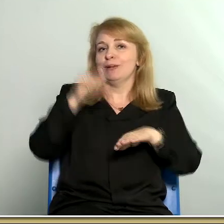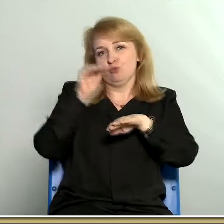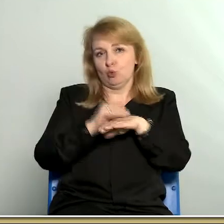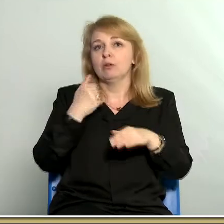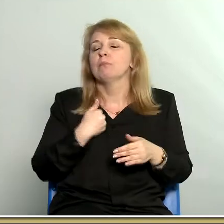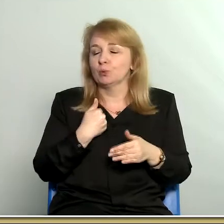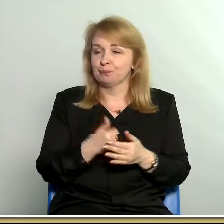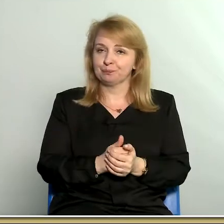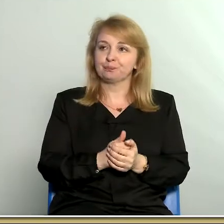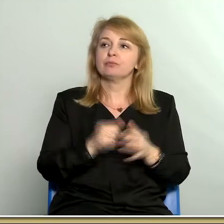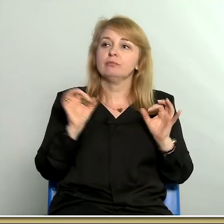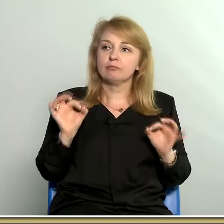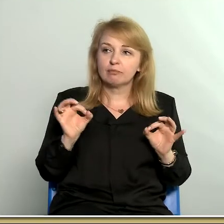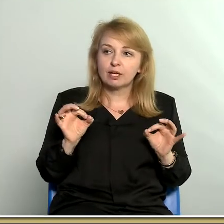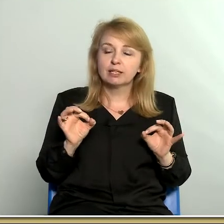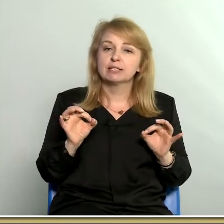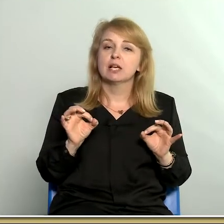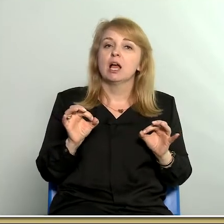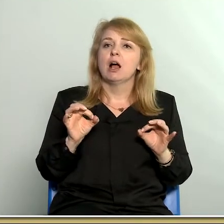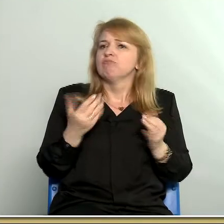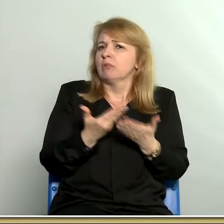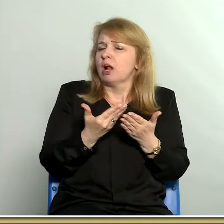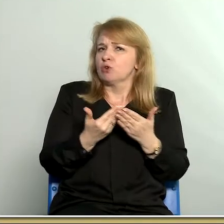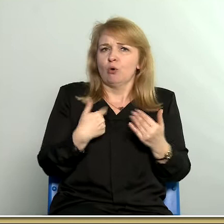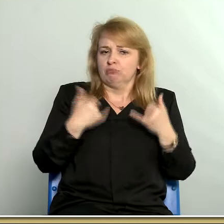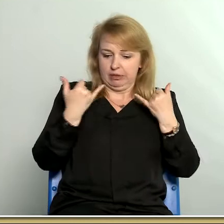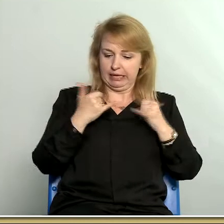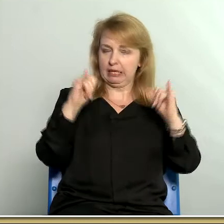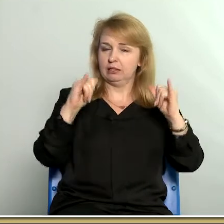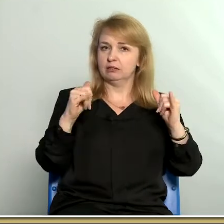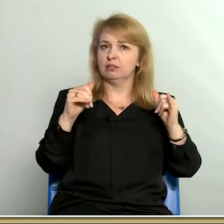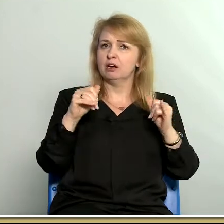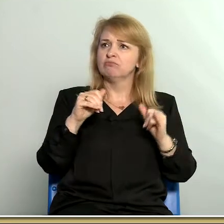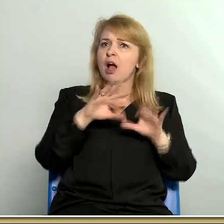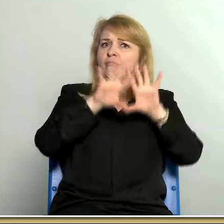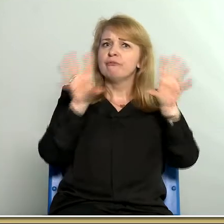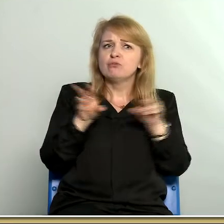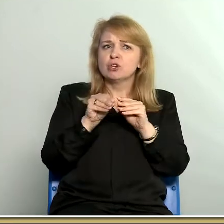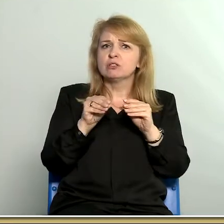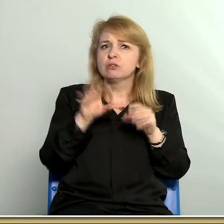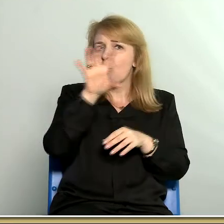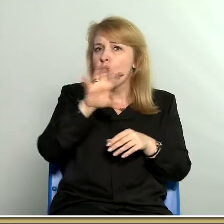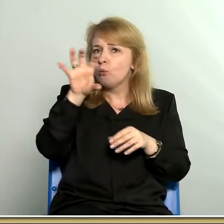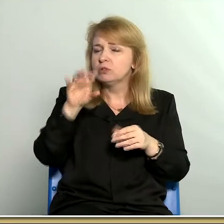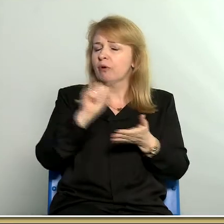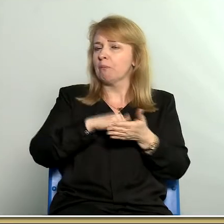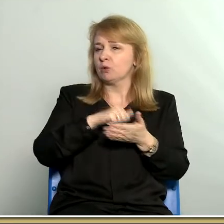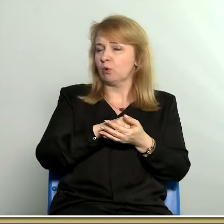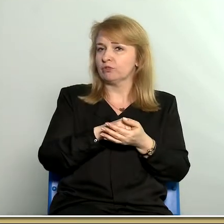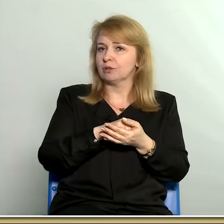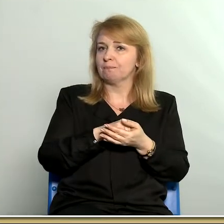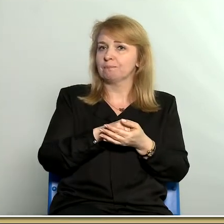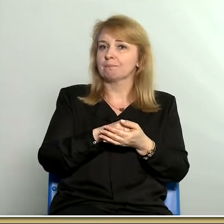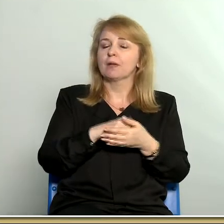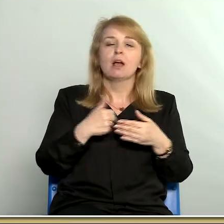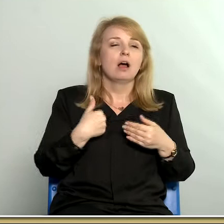temat tego, dlaczego jesteśmy inni i dlaczego wszyscy patrzą na Mazowsze. Otóż w nawiązaniu do wszystkich moich